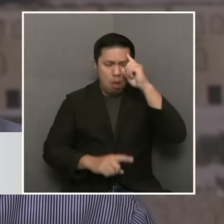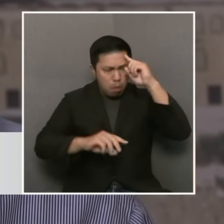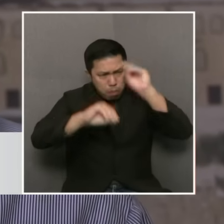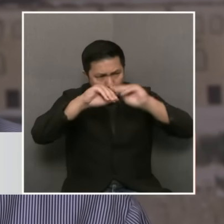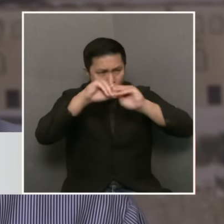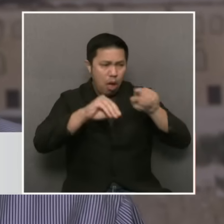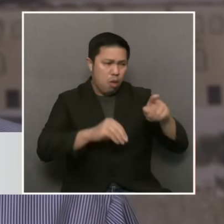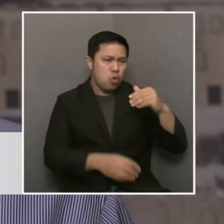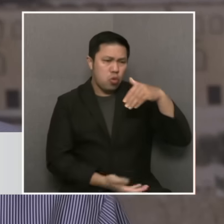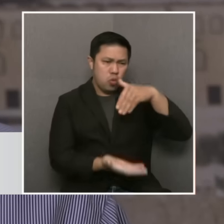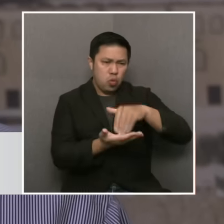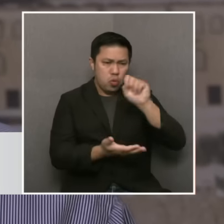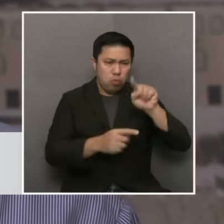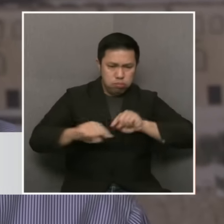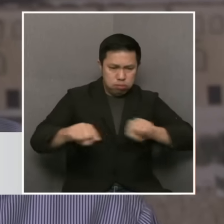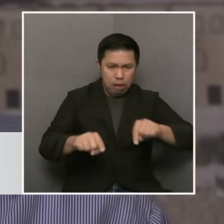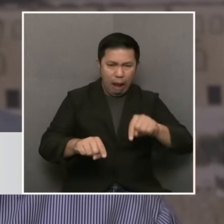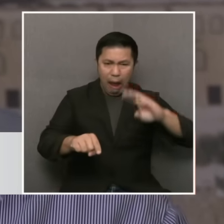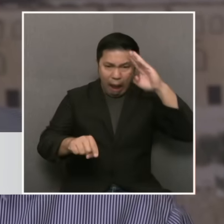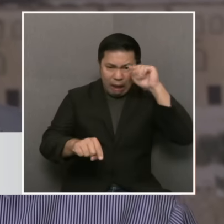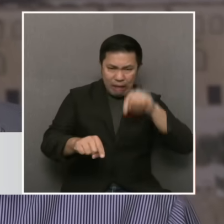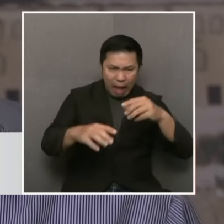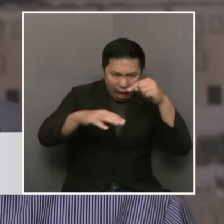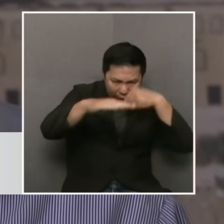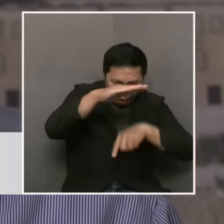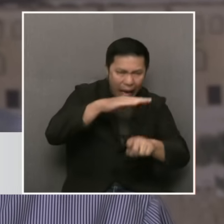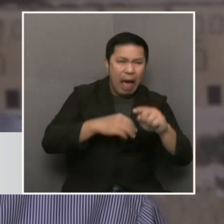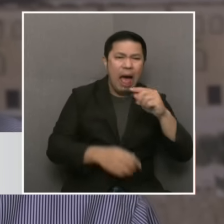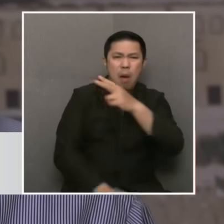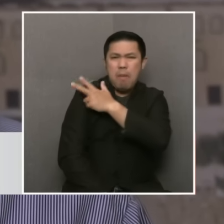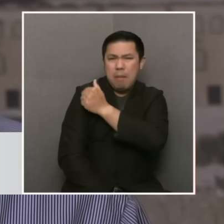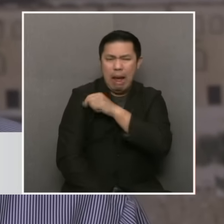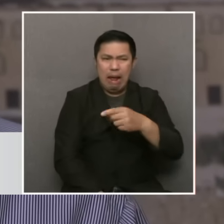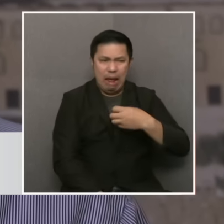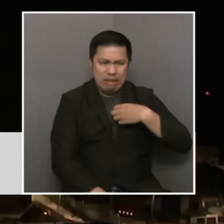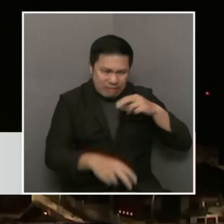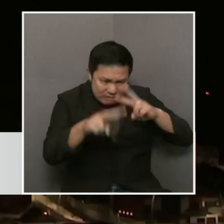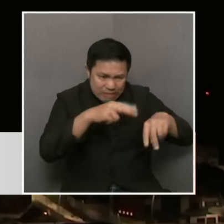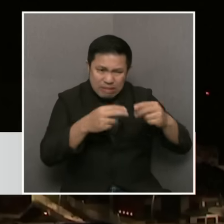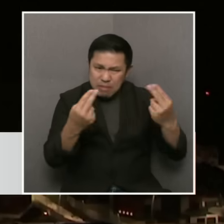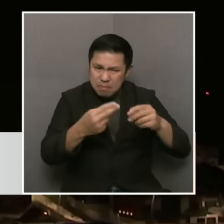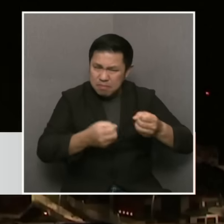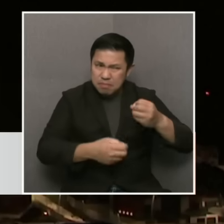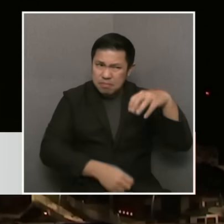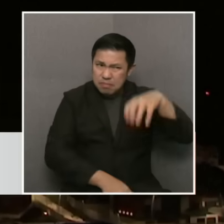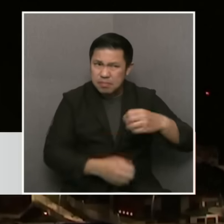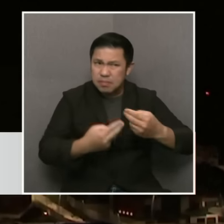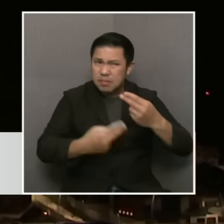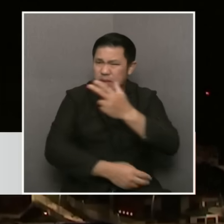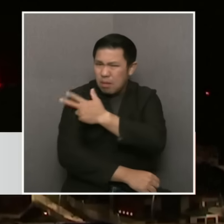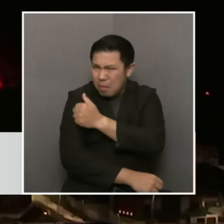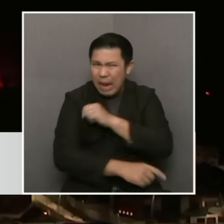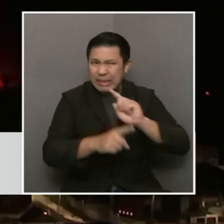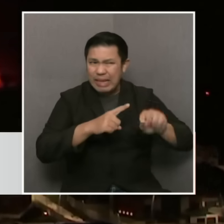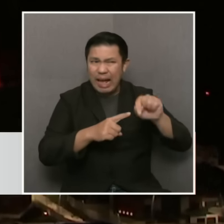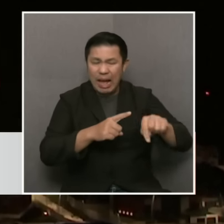ามีศูนย์บัญชาการฮามาสในโรงพยาบาลเพื่อที่จะหาเหตุโจมตีโรงพยาบาลชีฟาและโรงพยาบาลต่างๆในกาซาพร้อม